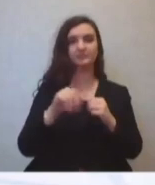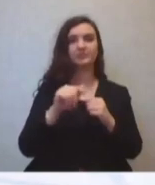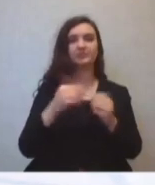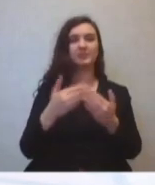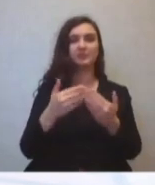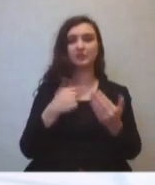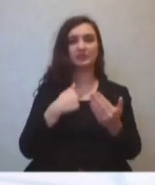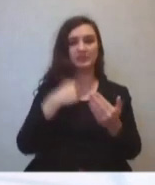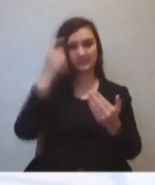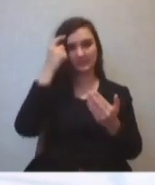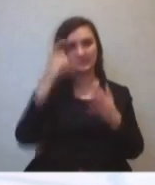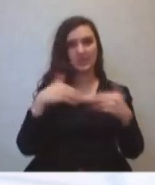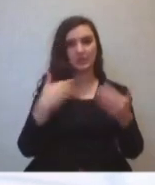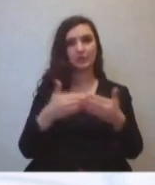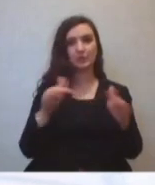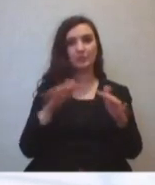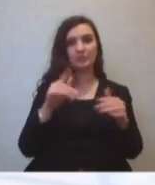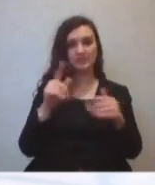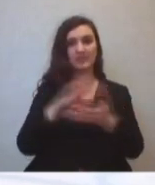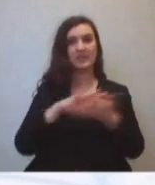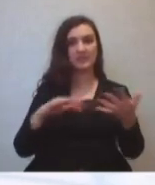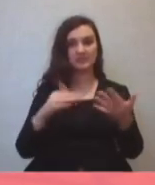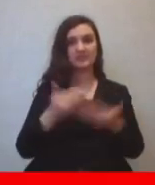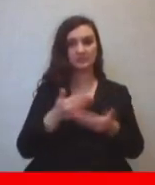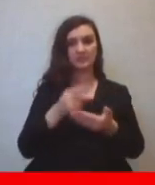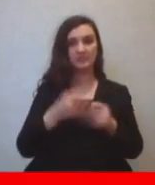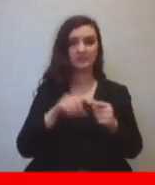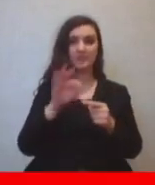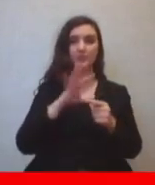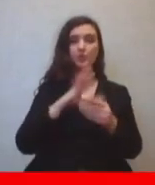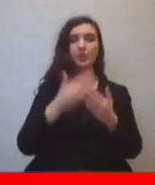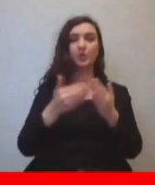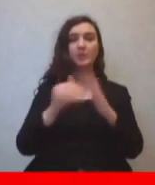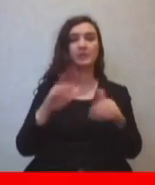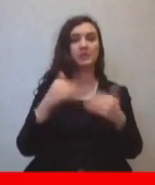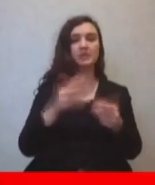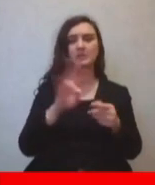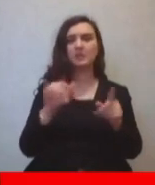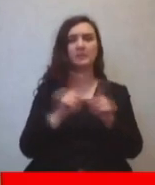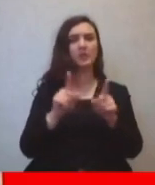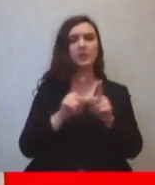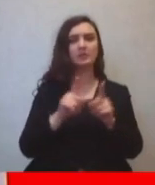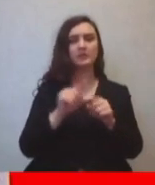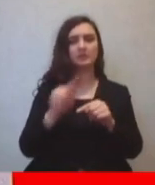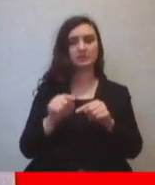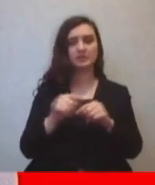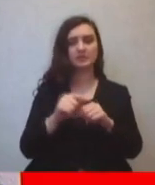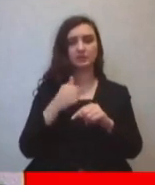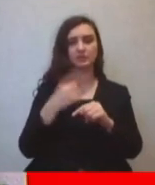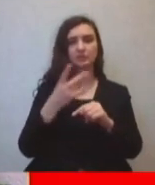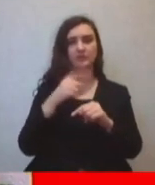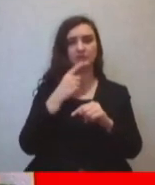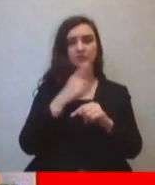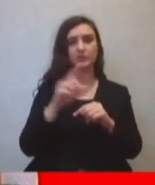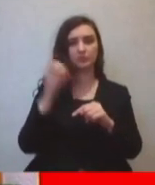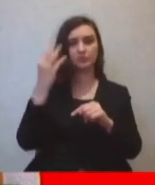თქვათ ჩვენი ტვინის აქტივობის შეგრძელებაზე იყო თქვენი რეკომენდაცია მიმართული, მაგრამ მიუხედავად ამისა, ჩვენ უნდა ვთქვათ,